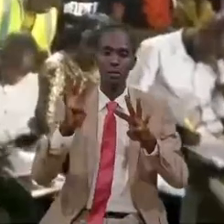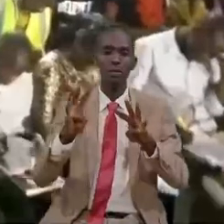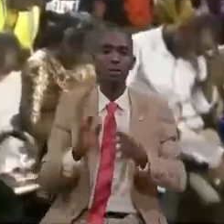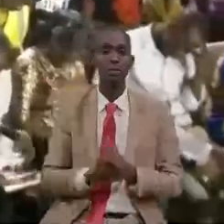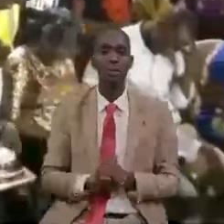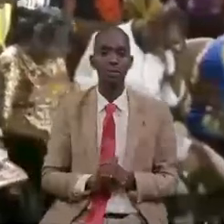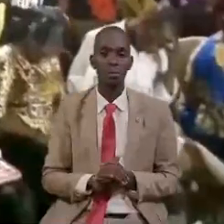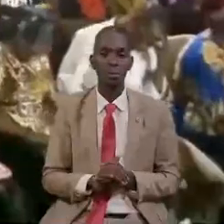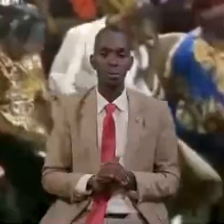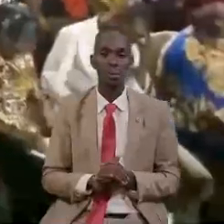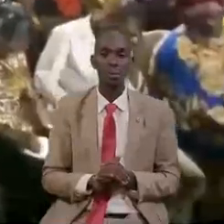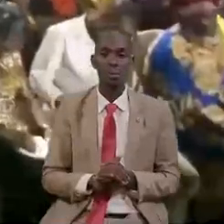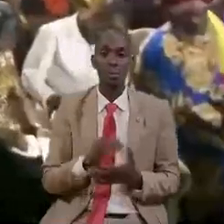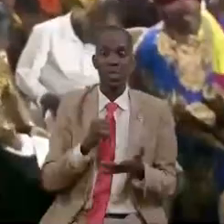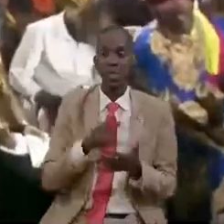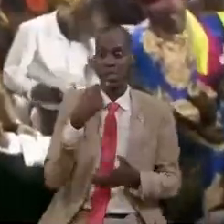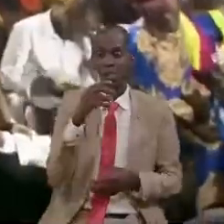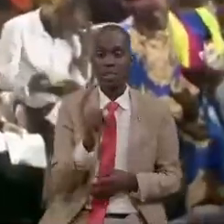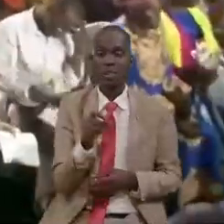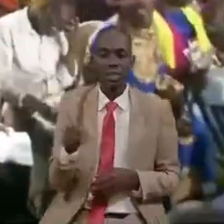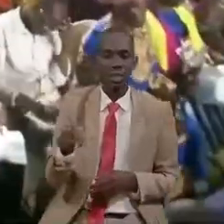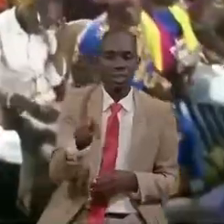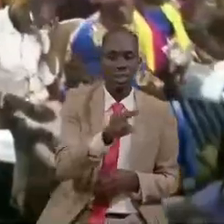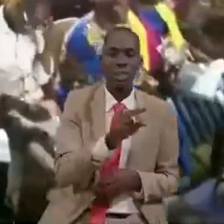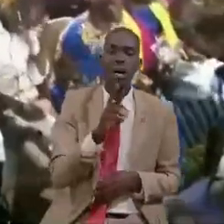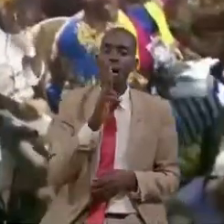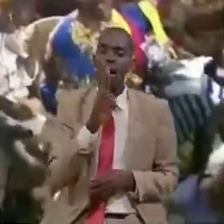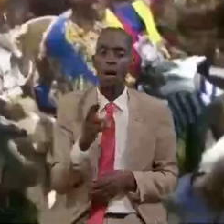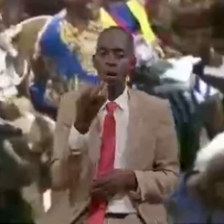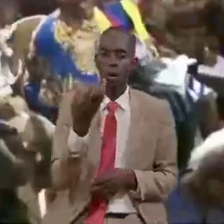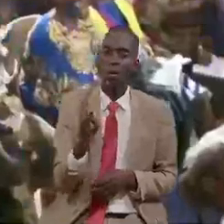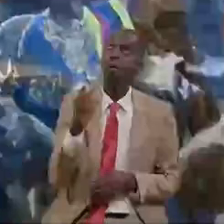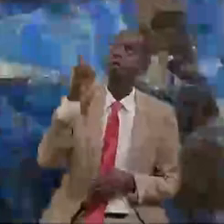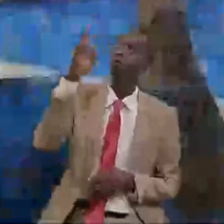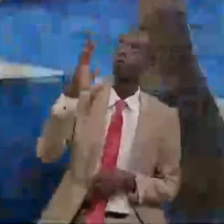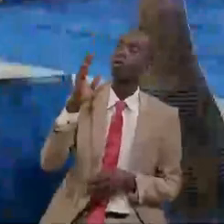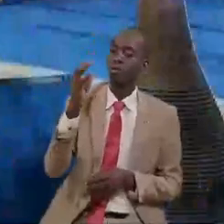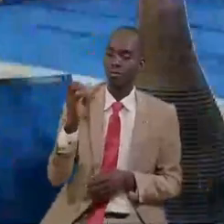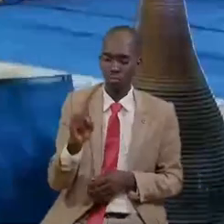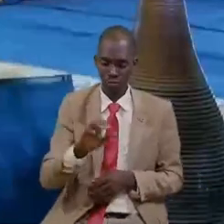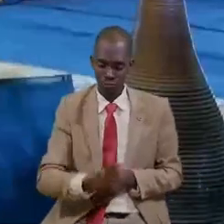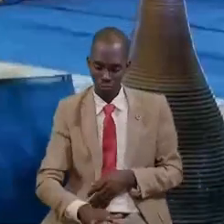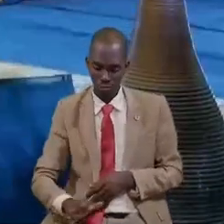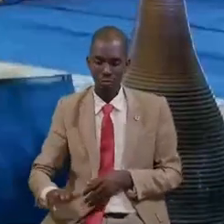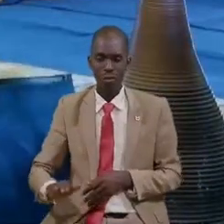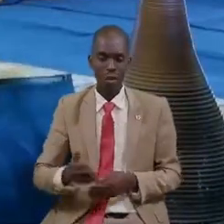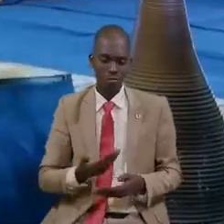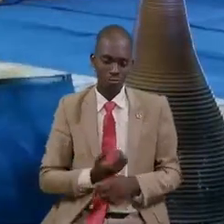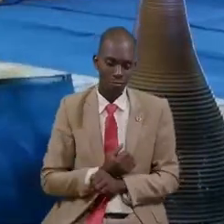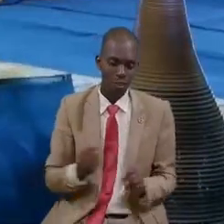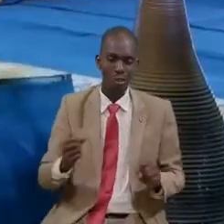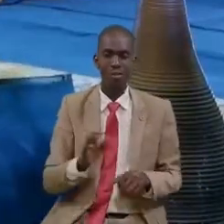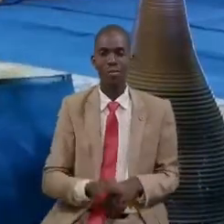verset 4 qui dit ici que vous petits enfants, vous êtes de Dieu, petits enfants, nés de